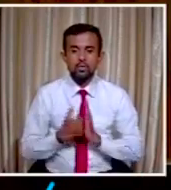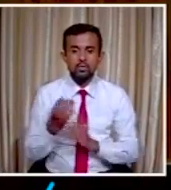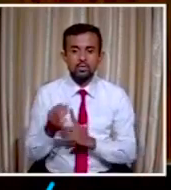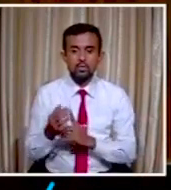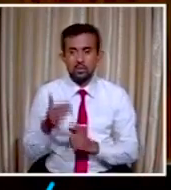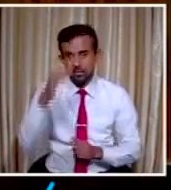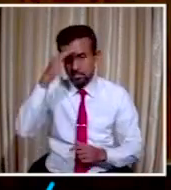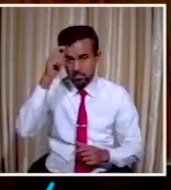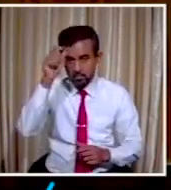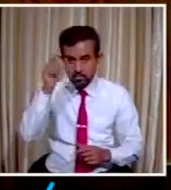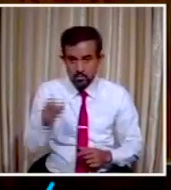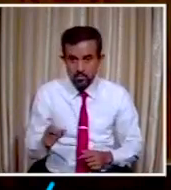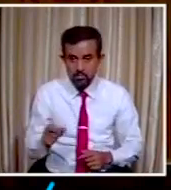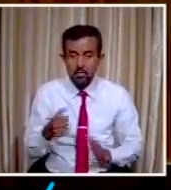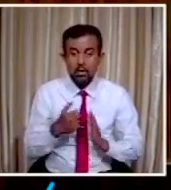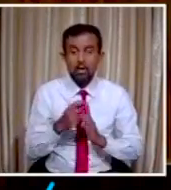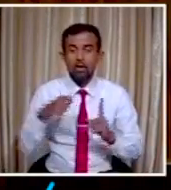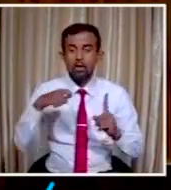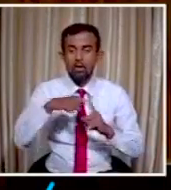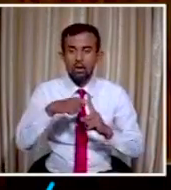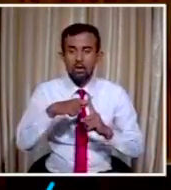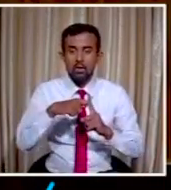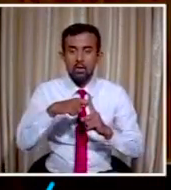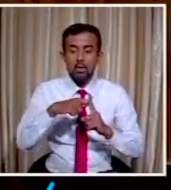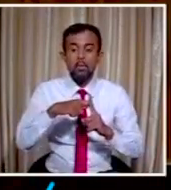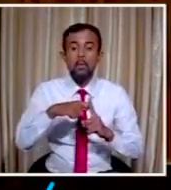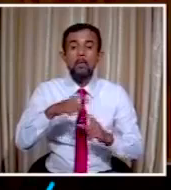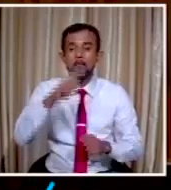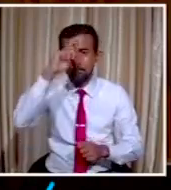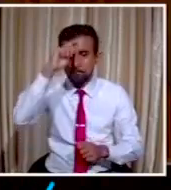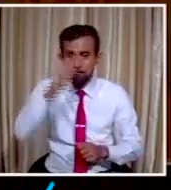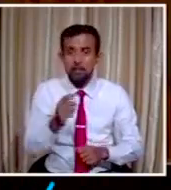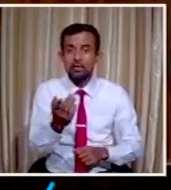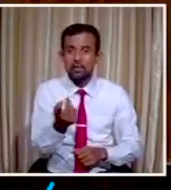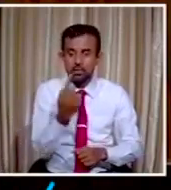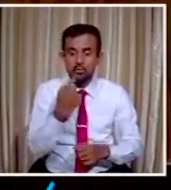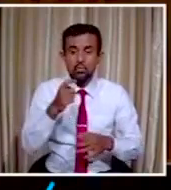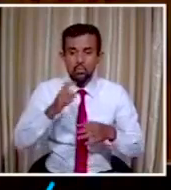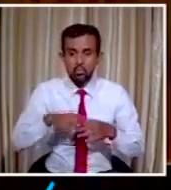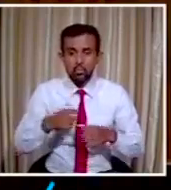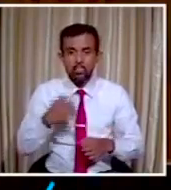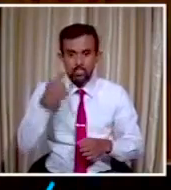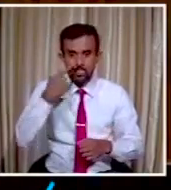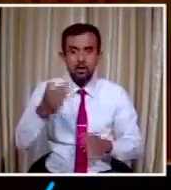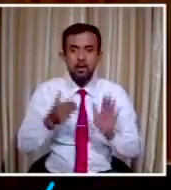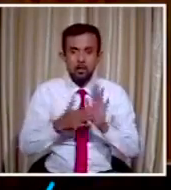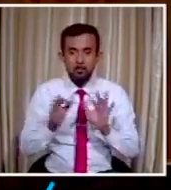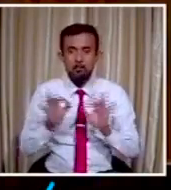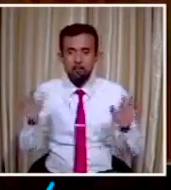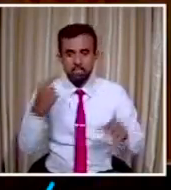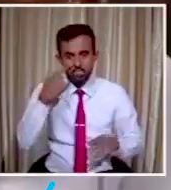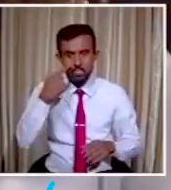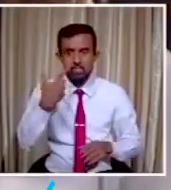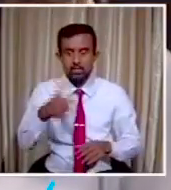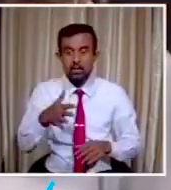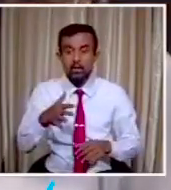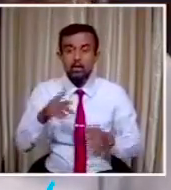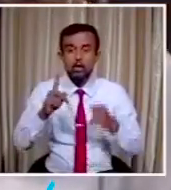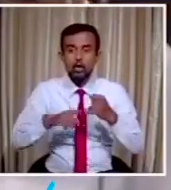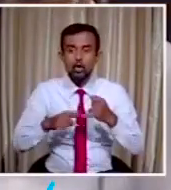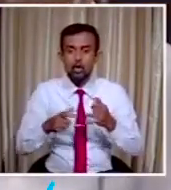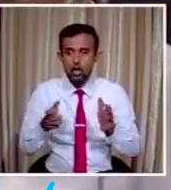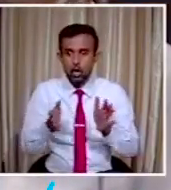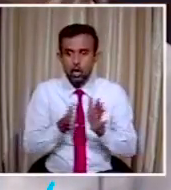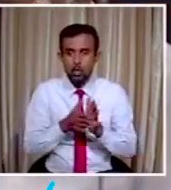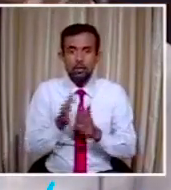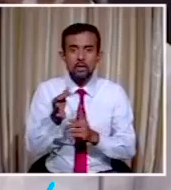සභාපතිතුමනි ගරු කාන්චන විජේසේකර මහත්මයා මතු කරපු කාරණේ අපි දැක්ක මාධ්‍යයේදී මහජන උපයෝගිතා